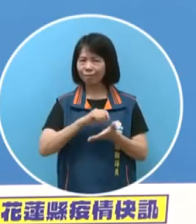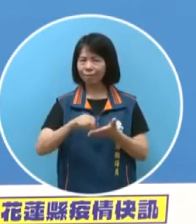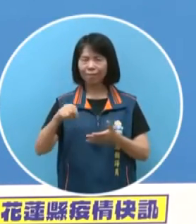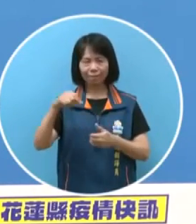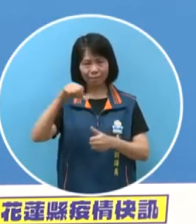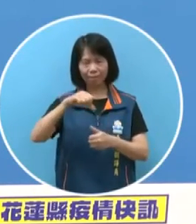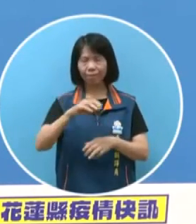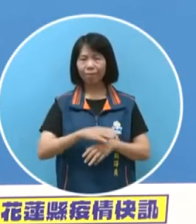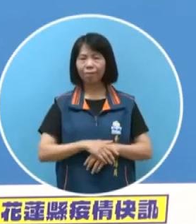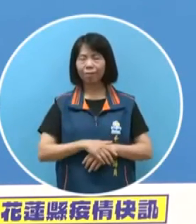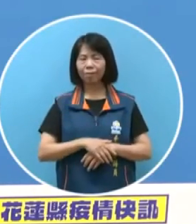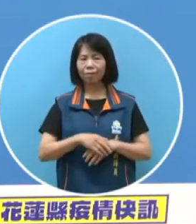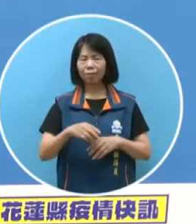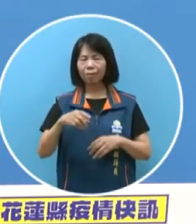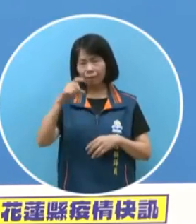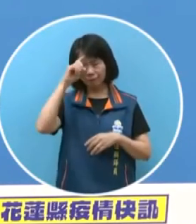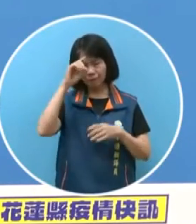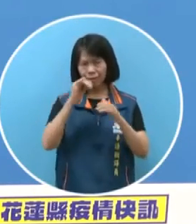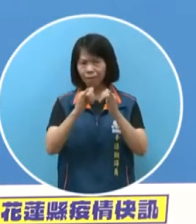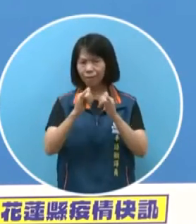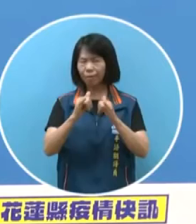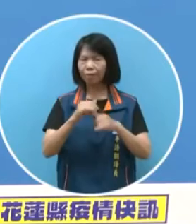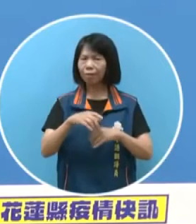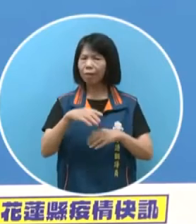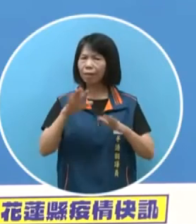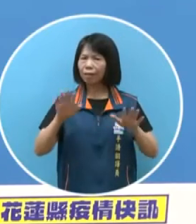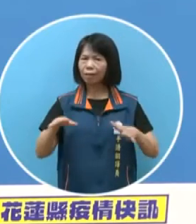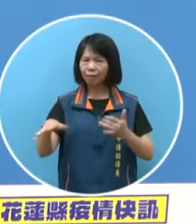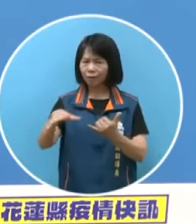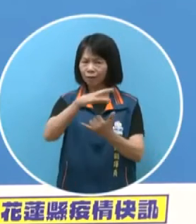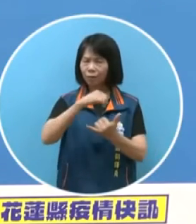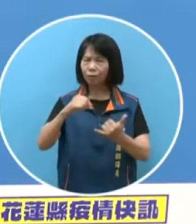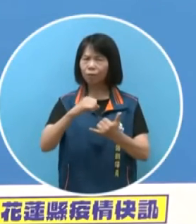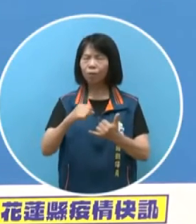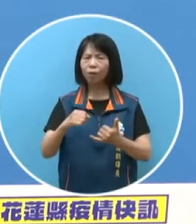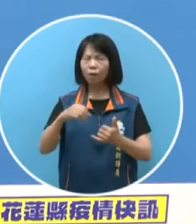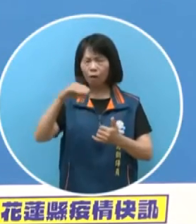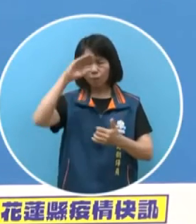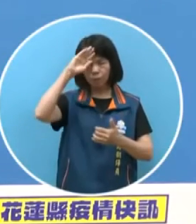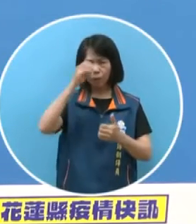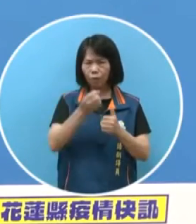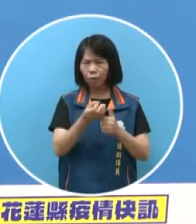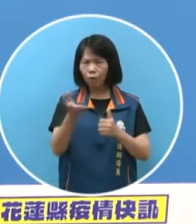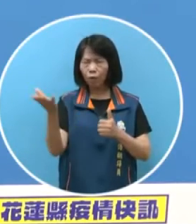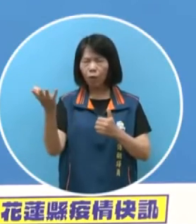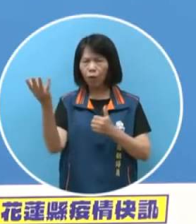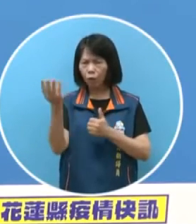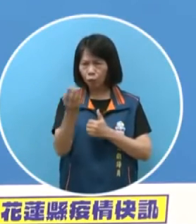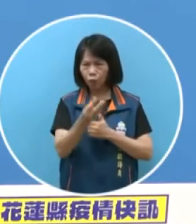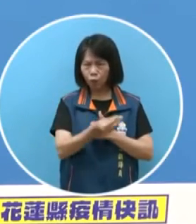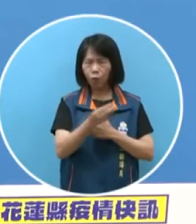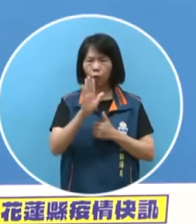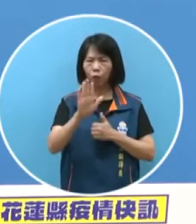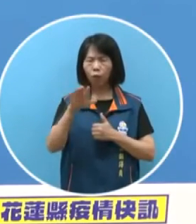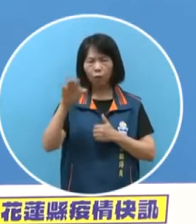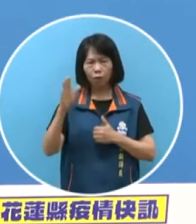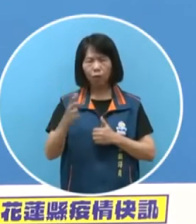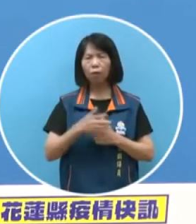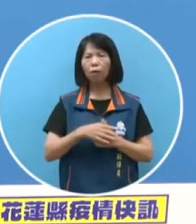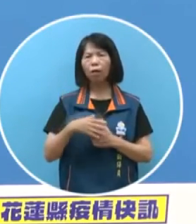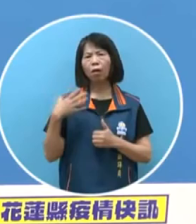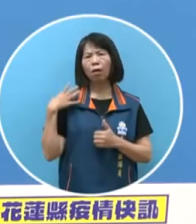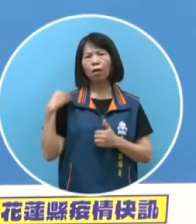亲，全国目前疫情的确是向下发展，但是依旧还没有过